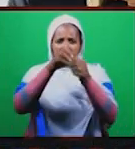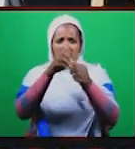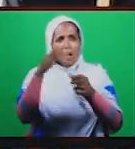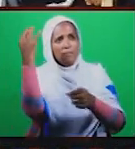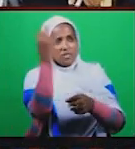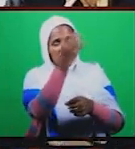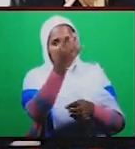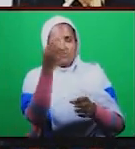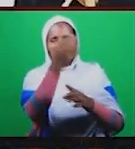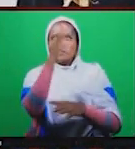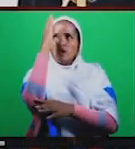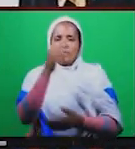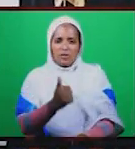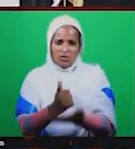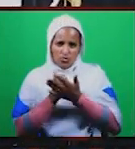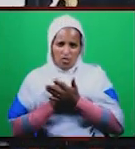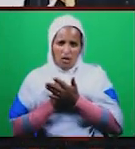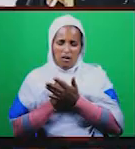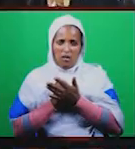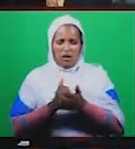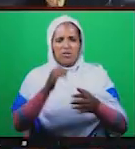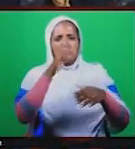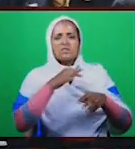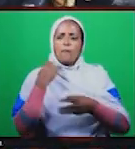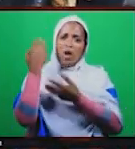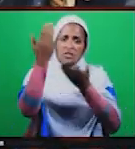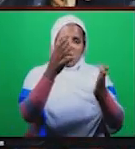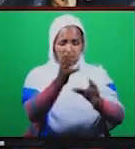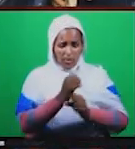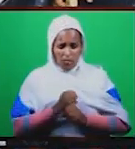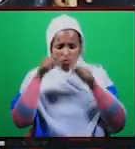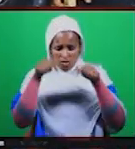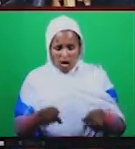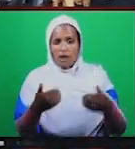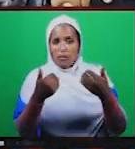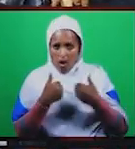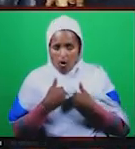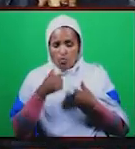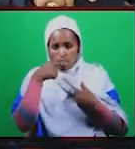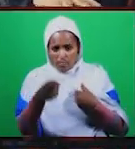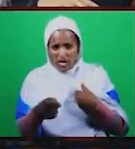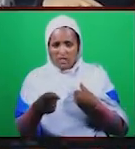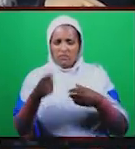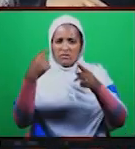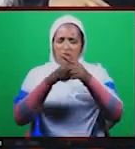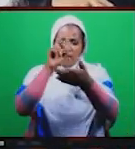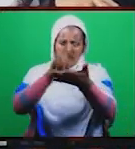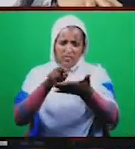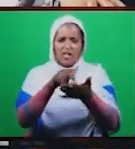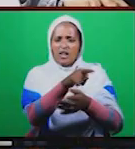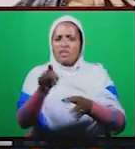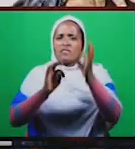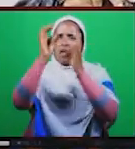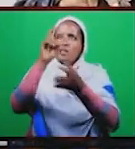የክርስትና መስክርነት እንድንመስክር እግዚአብሔር ረድቶናል ሰማይትነት የሚቀበሉ ዛሬም አሉ ብለን ስንክሳር